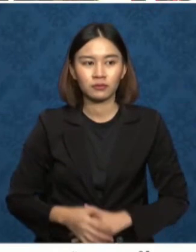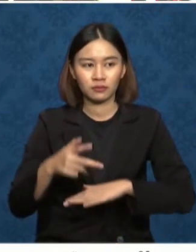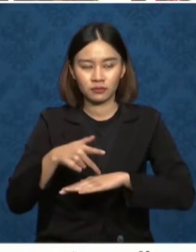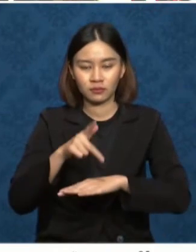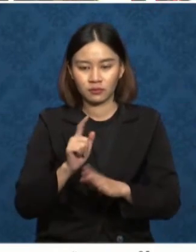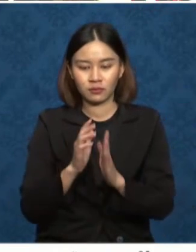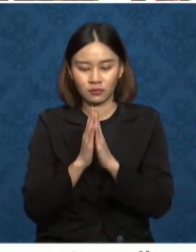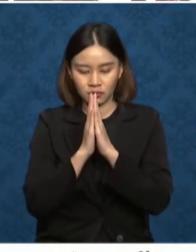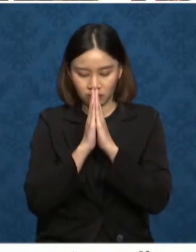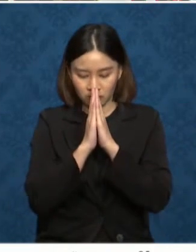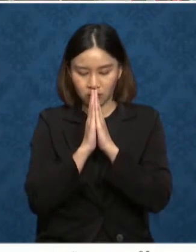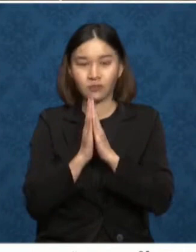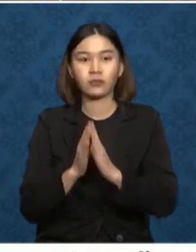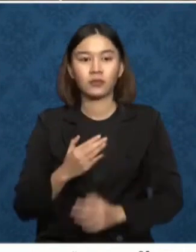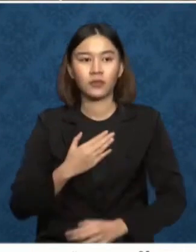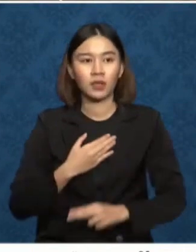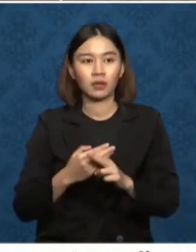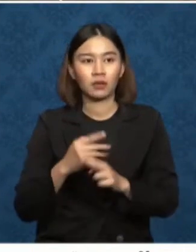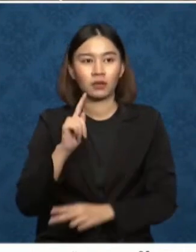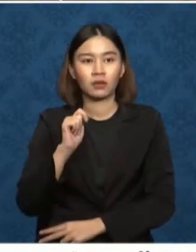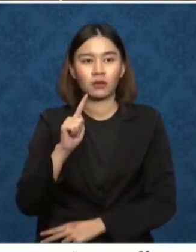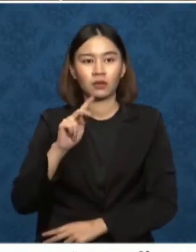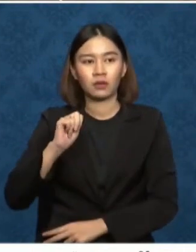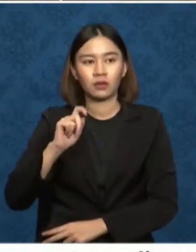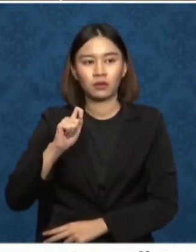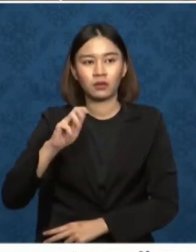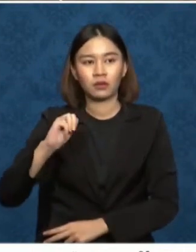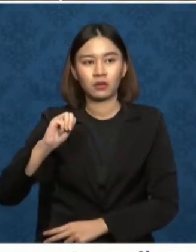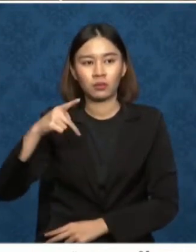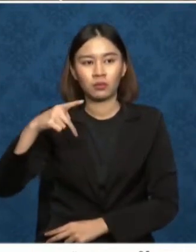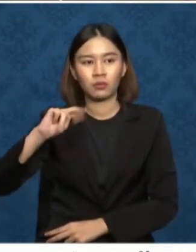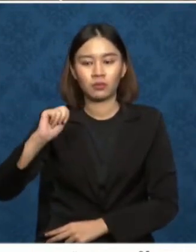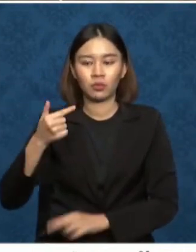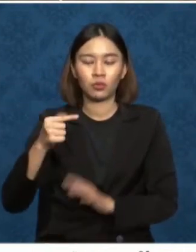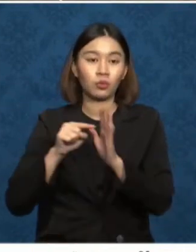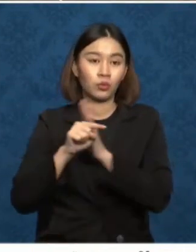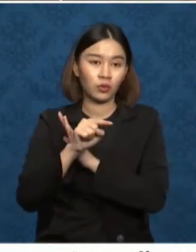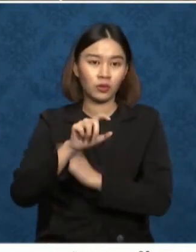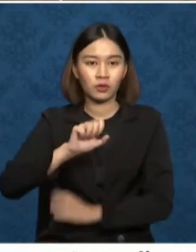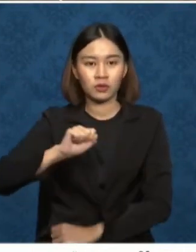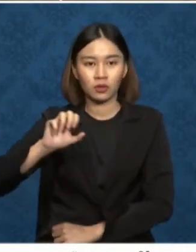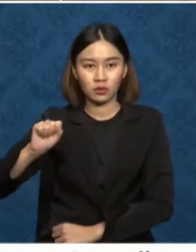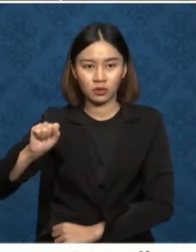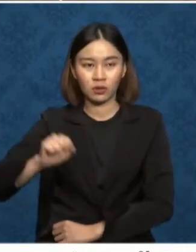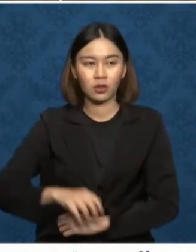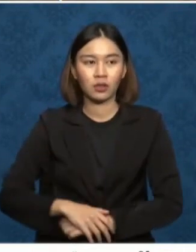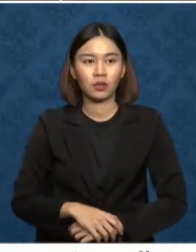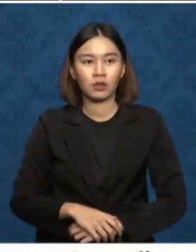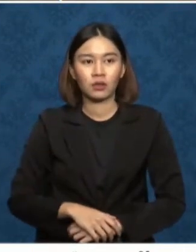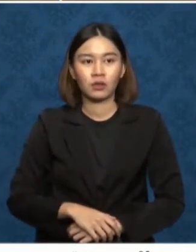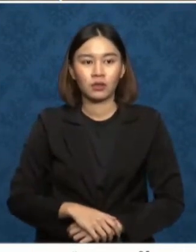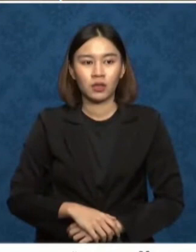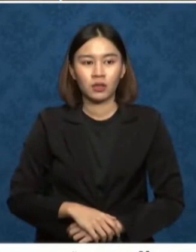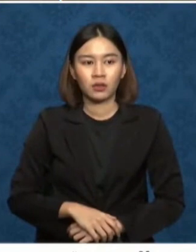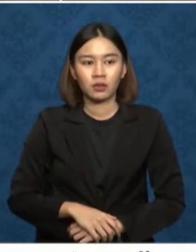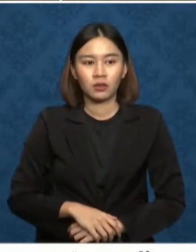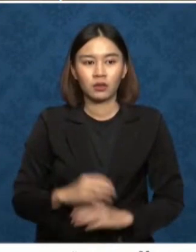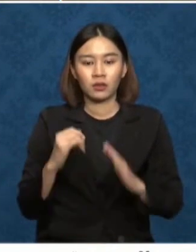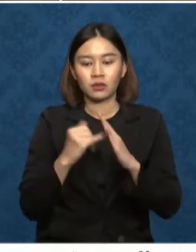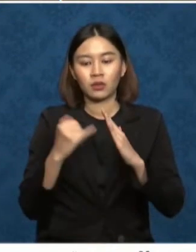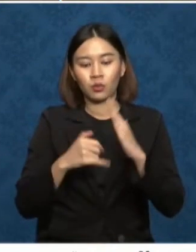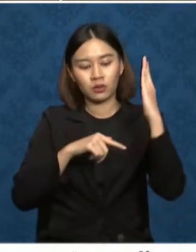กราบเรียนท่านประธานสภาที่เคารพของผมถนอมพงศ์ดิษฐ์ภัยสมาชิกสภาผู้แทนราษฎรจัง